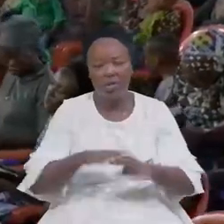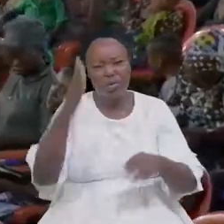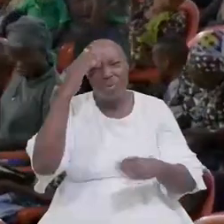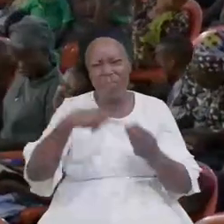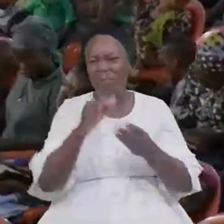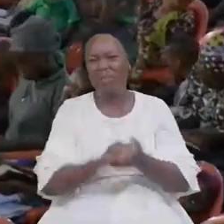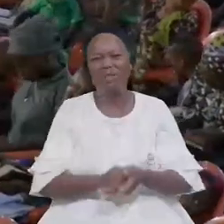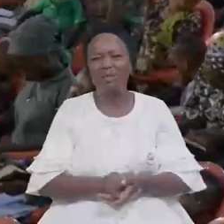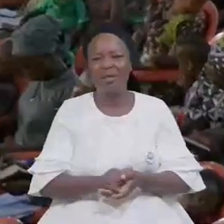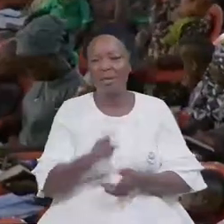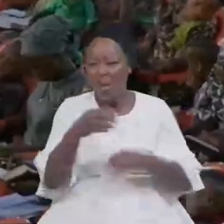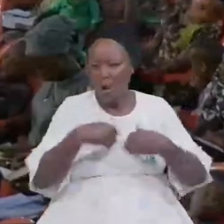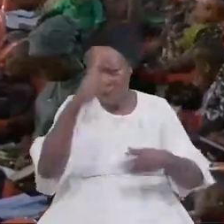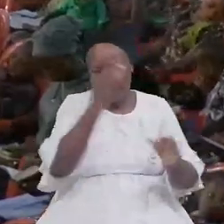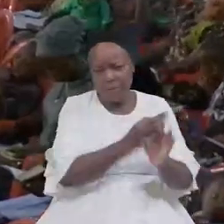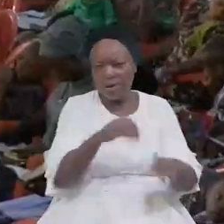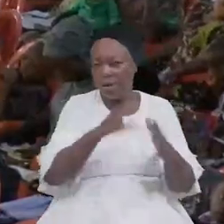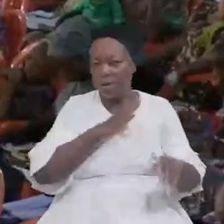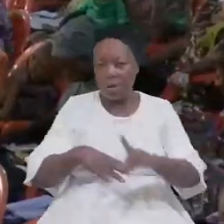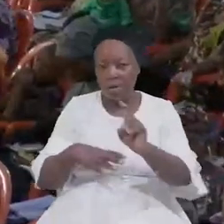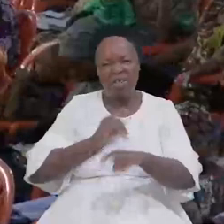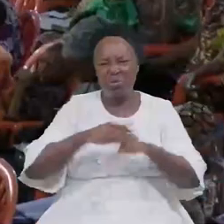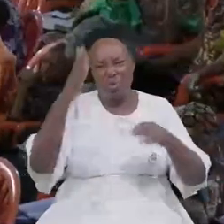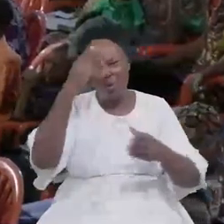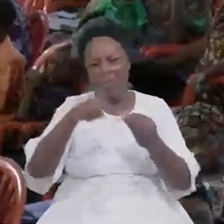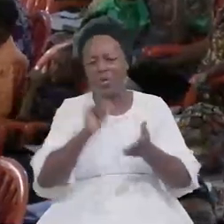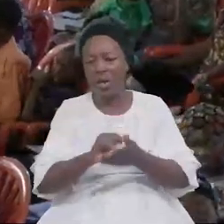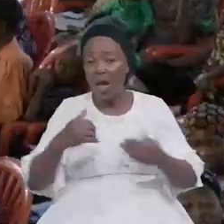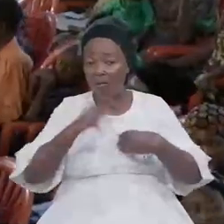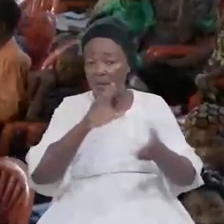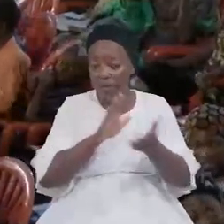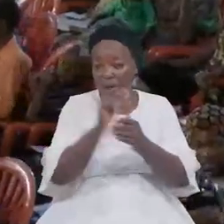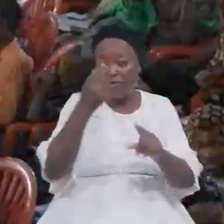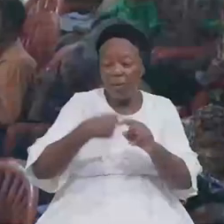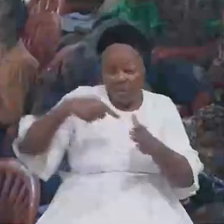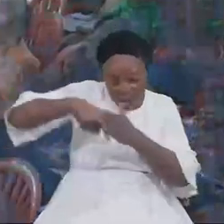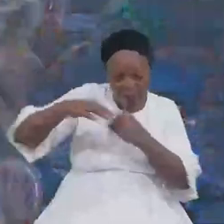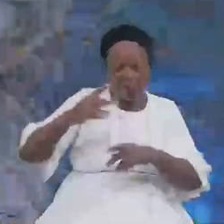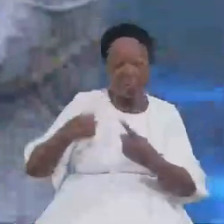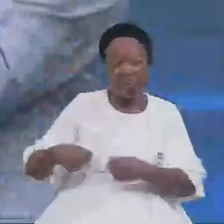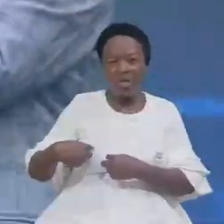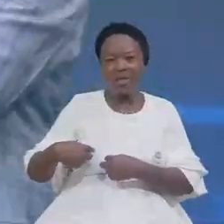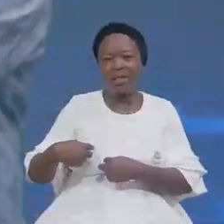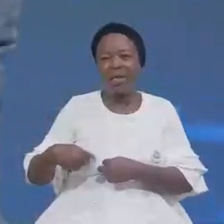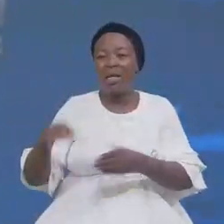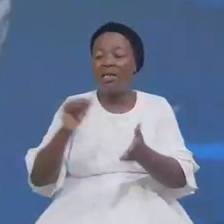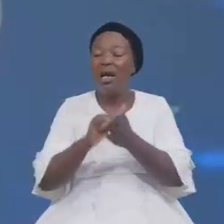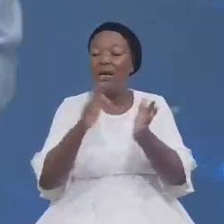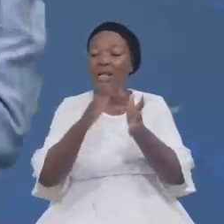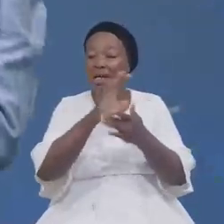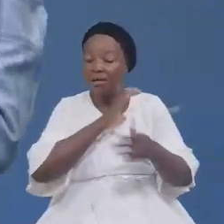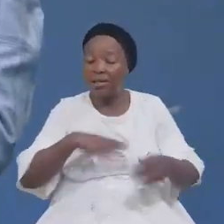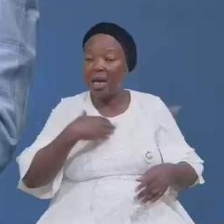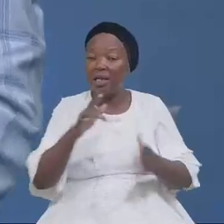rien. Est-ce que tu as foi en Christ? Moi, je n'en sais rien. Est-ce que tu crois du très fond de ton cœur que Christ est